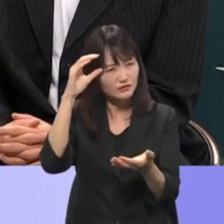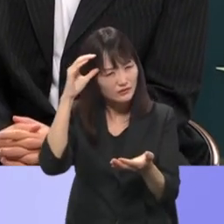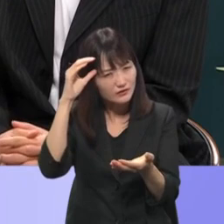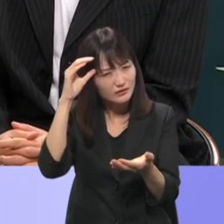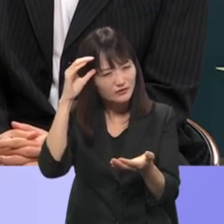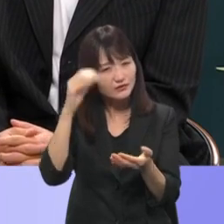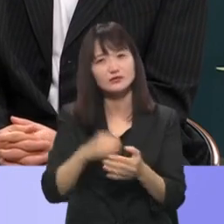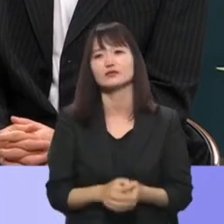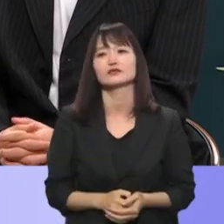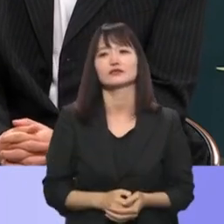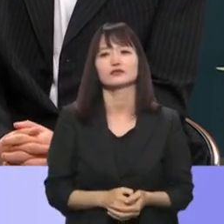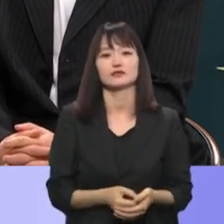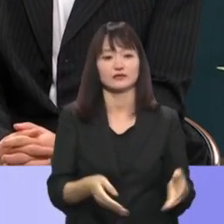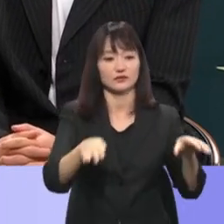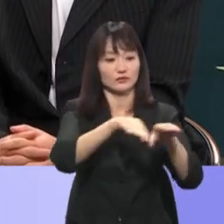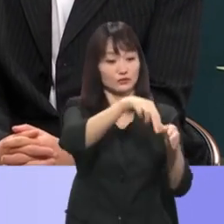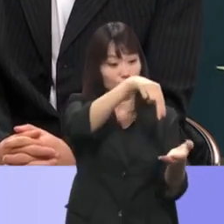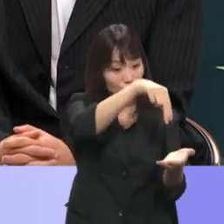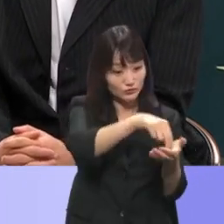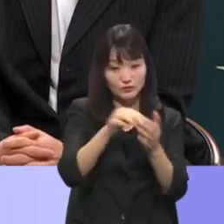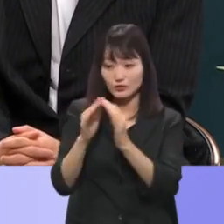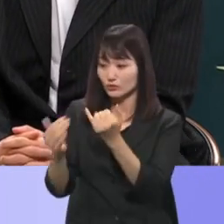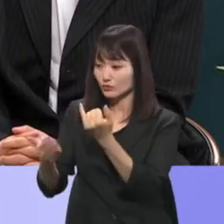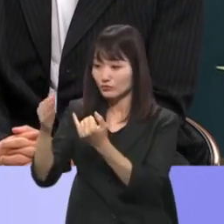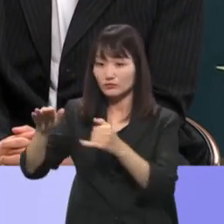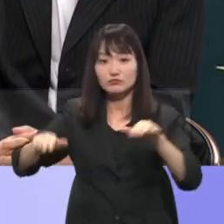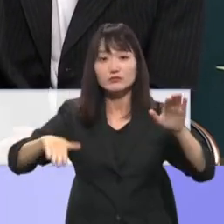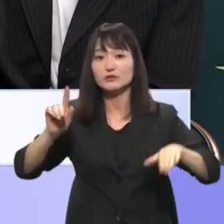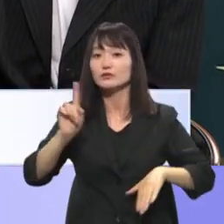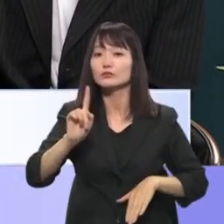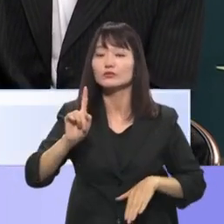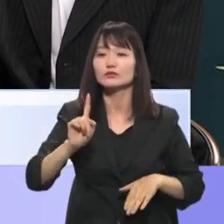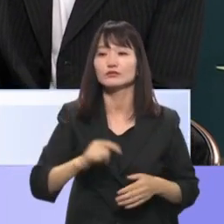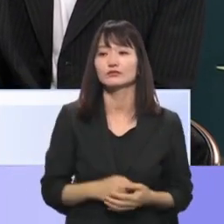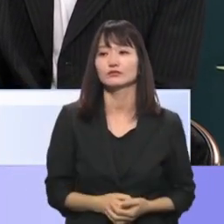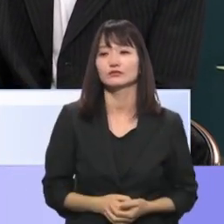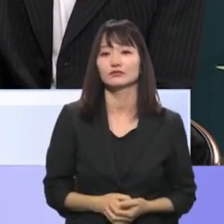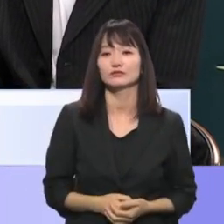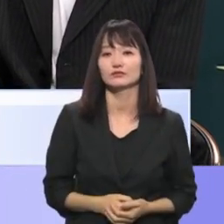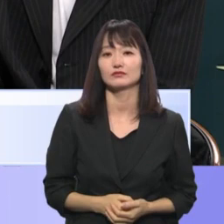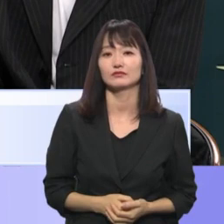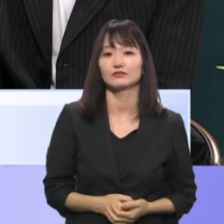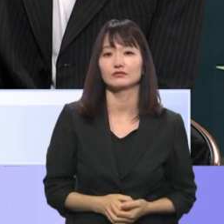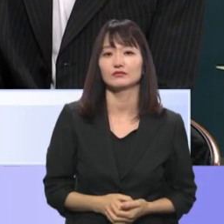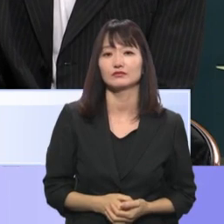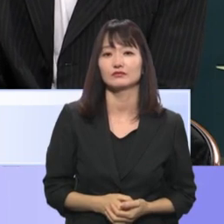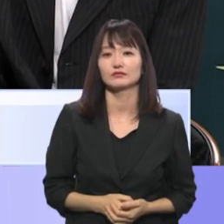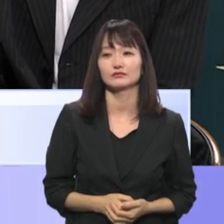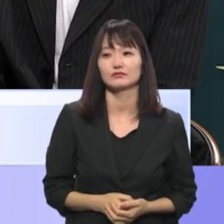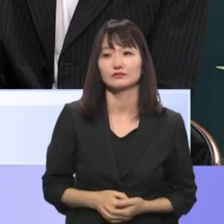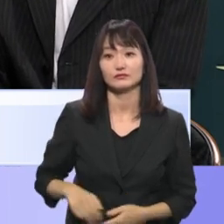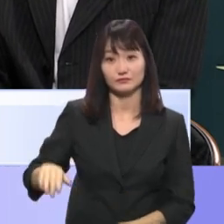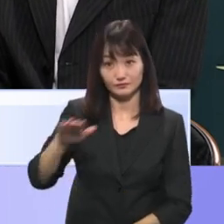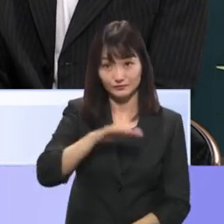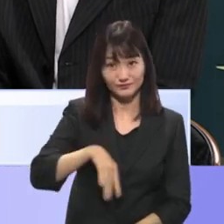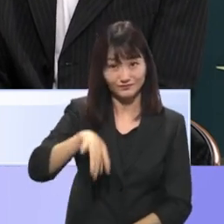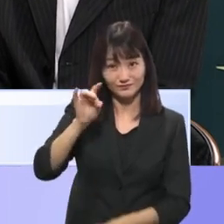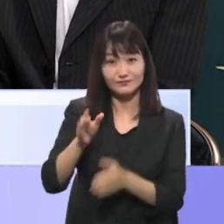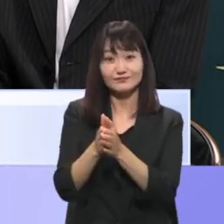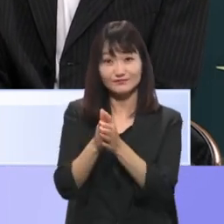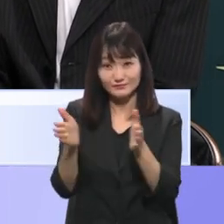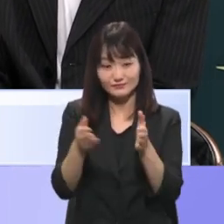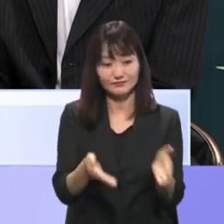어떻게 다르길래 무대에 대한 갈망이 계속 있는 건지 안 그래도 이제 저희가 처음 시작을 무대